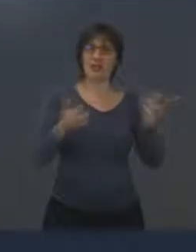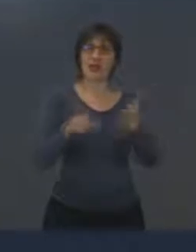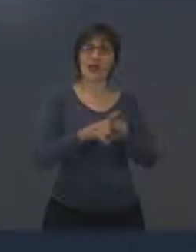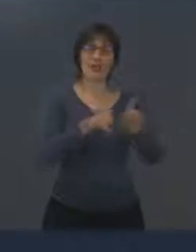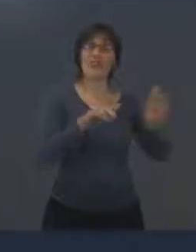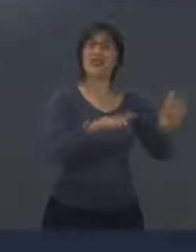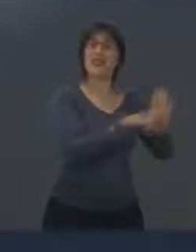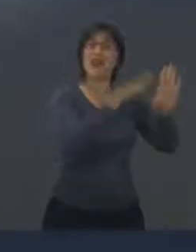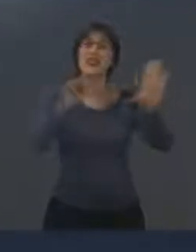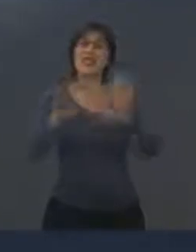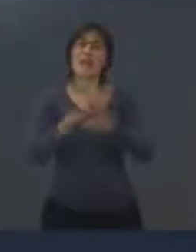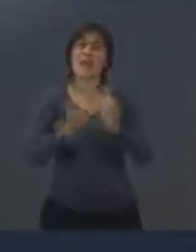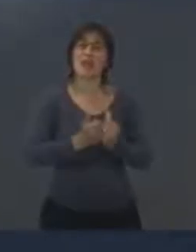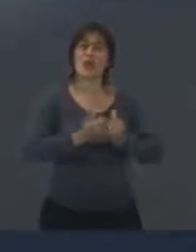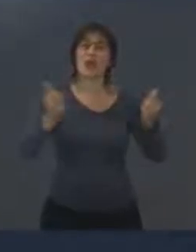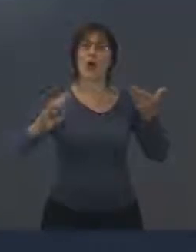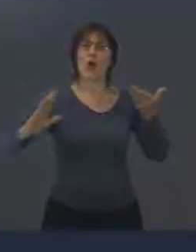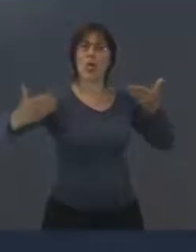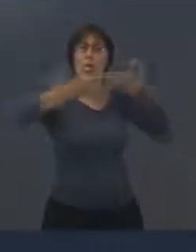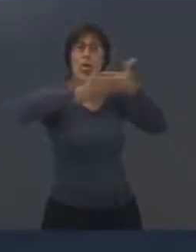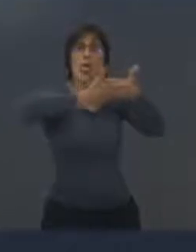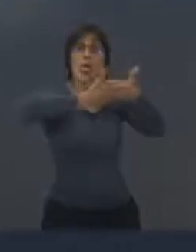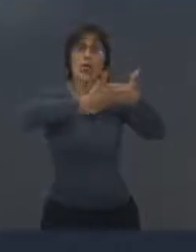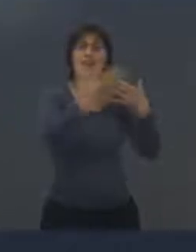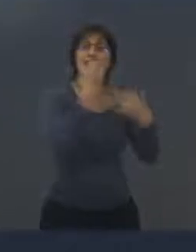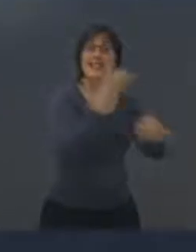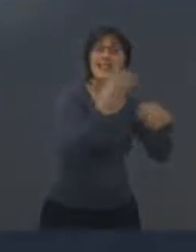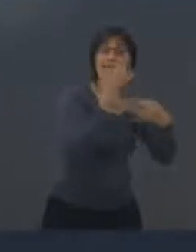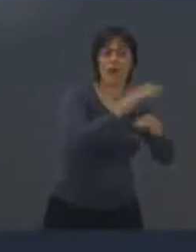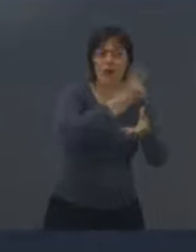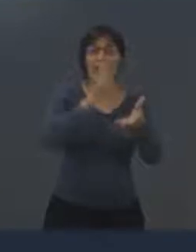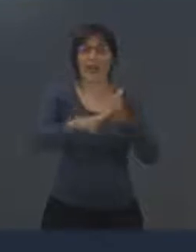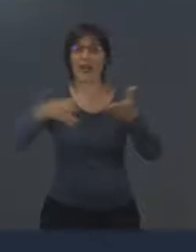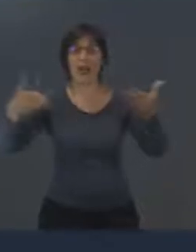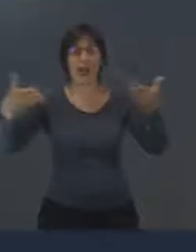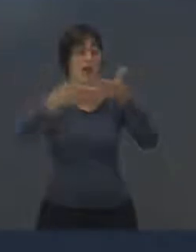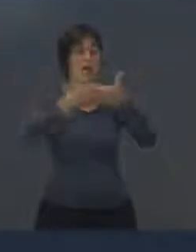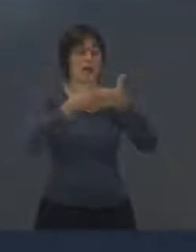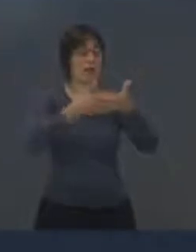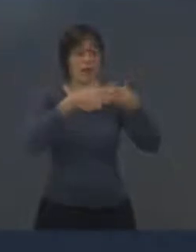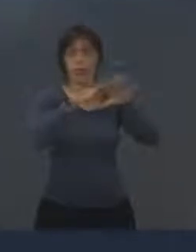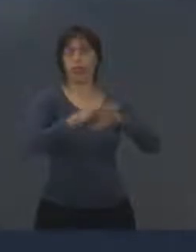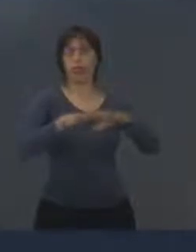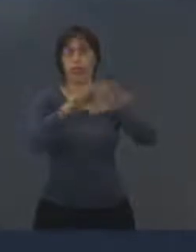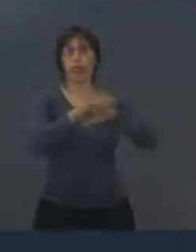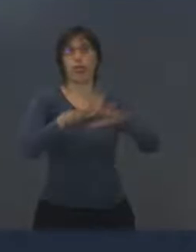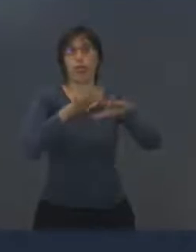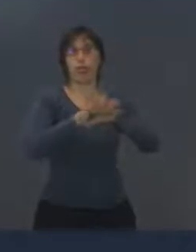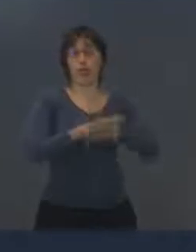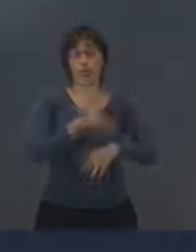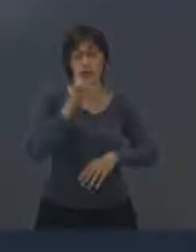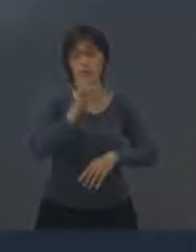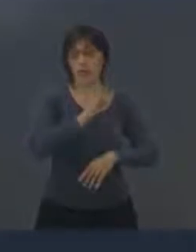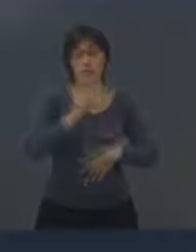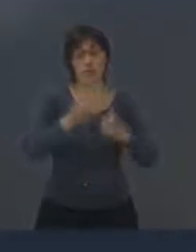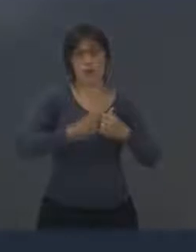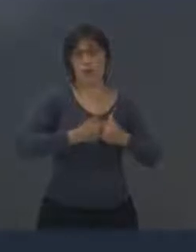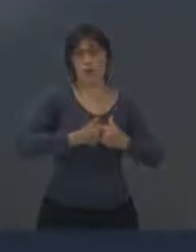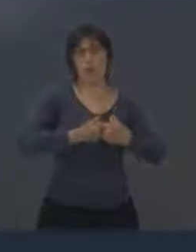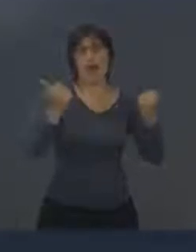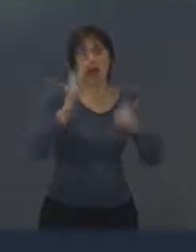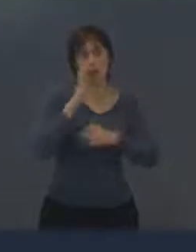images différentes, celle du discours et celle de la réalité. Et rarement, sans doute, l'écart aura été aussi grand, d'où ce flou